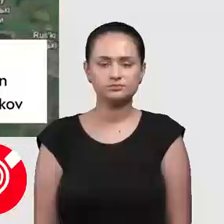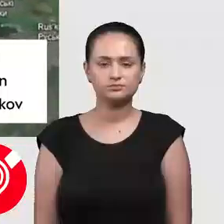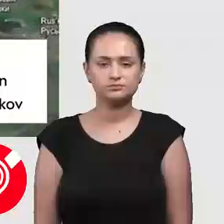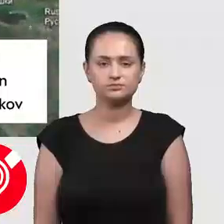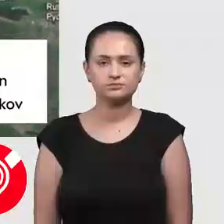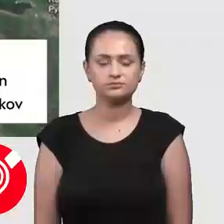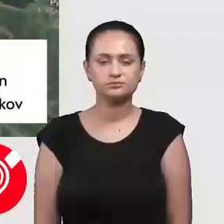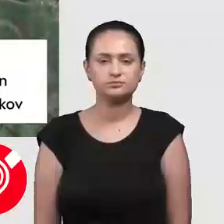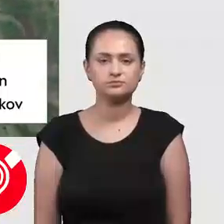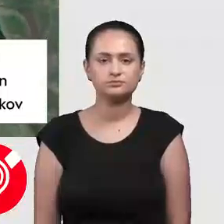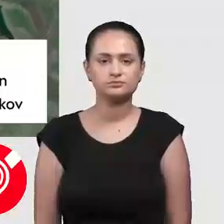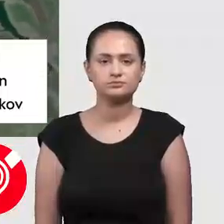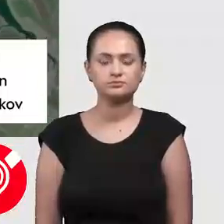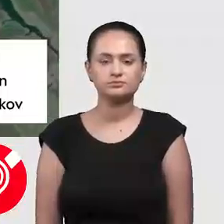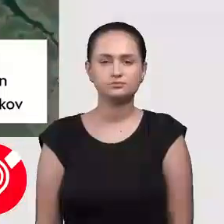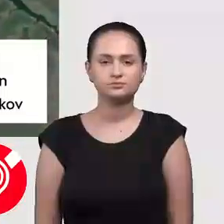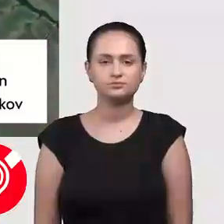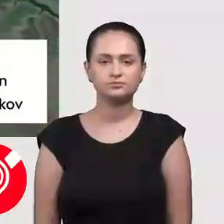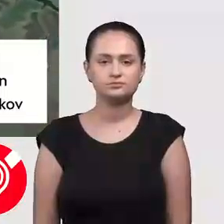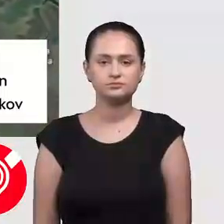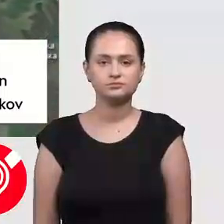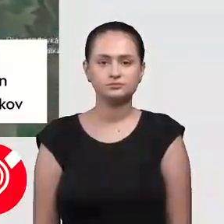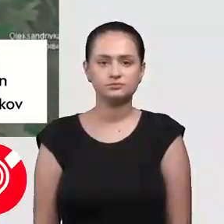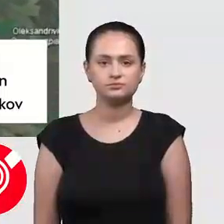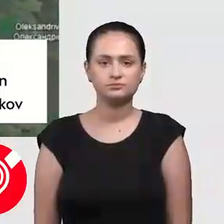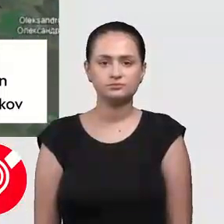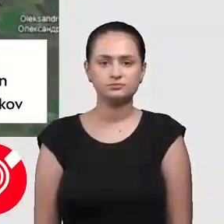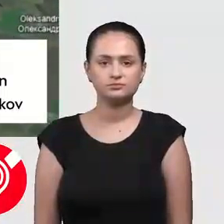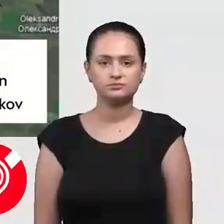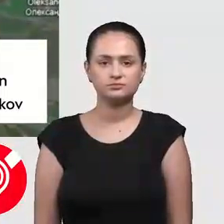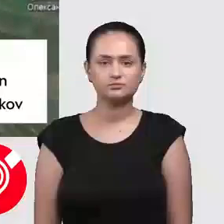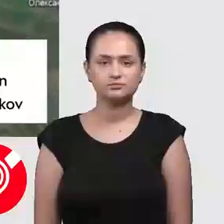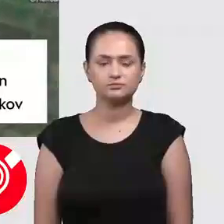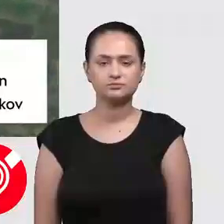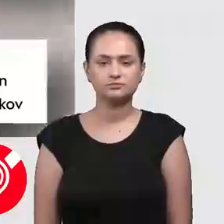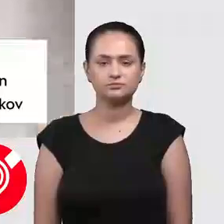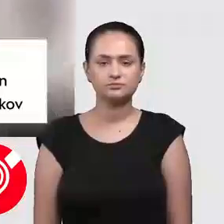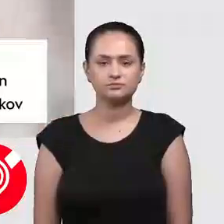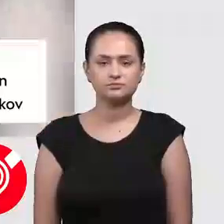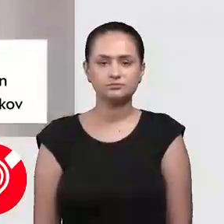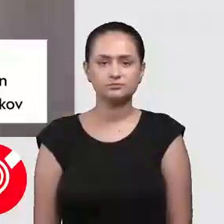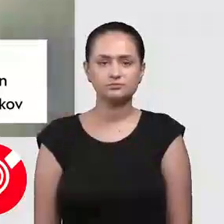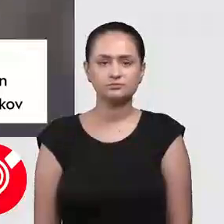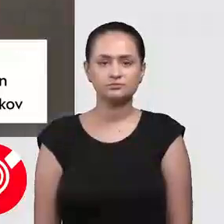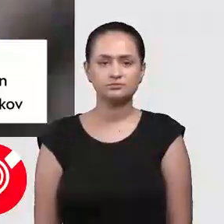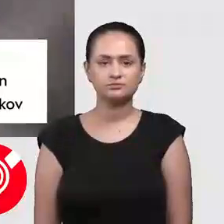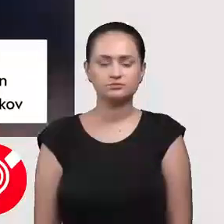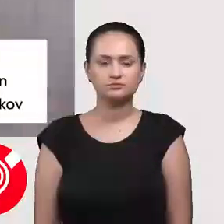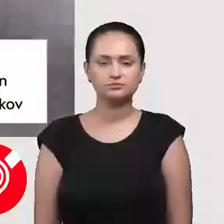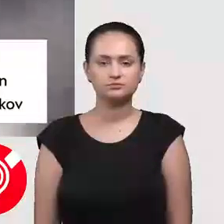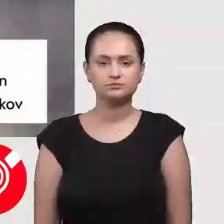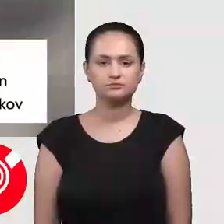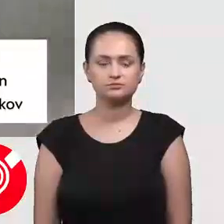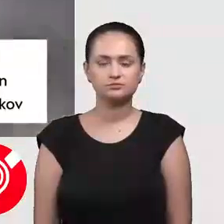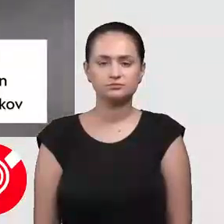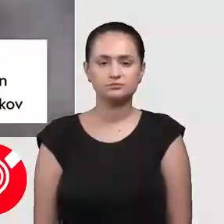țării rămâne dificilă și că este posibil să continue să fie așa pentru încă cel puțin o lună. Ieri și Kievul a fost